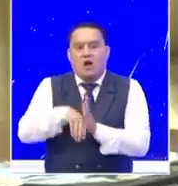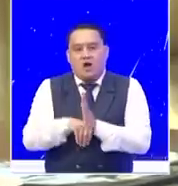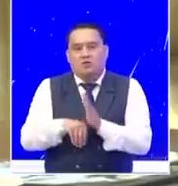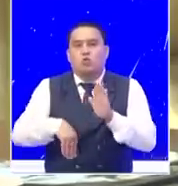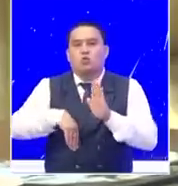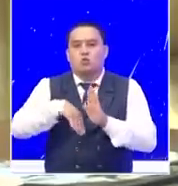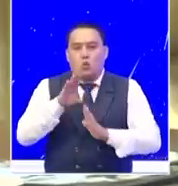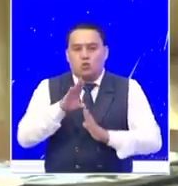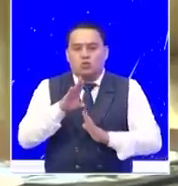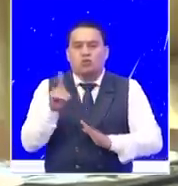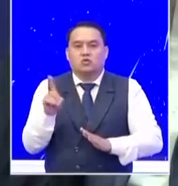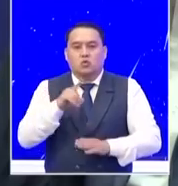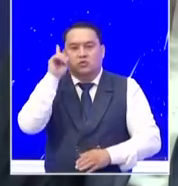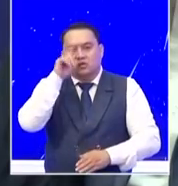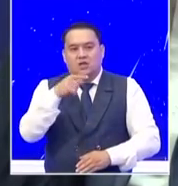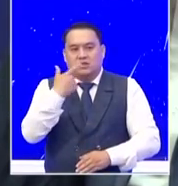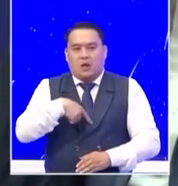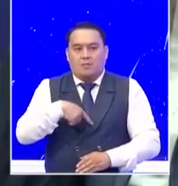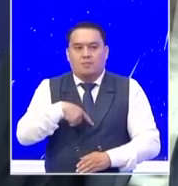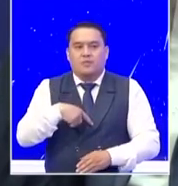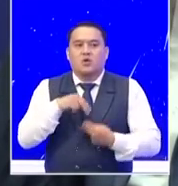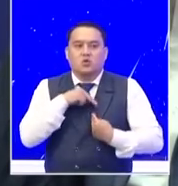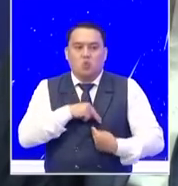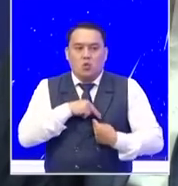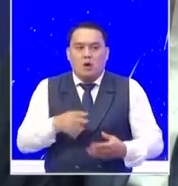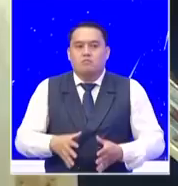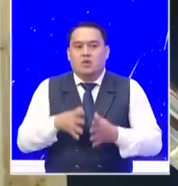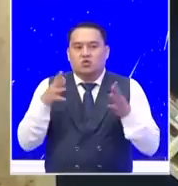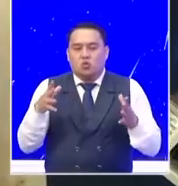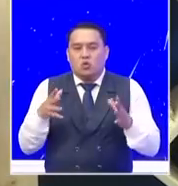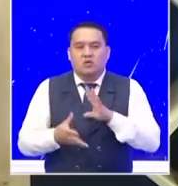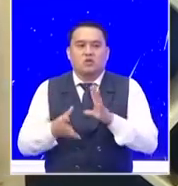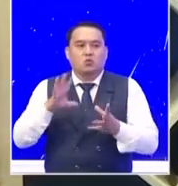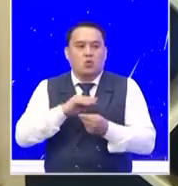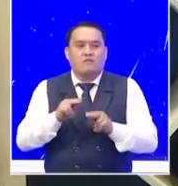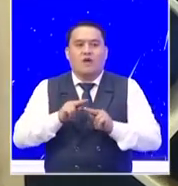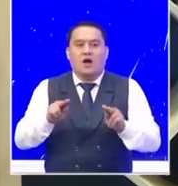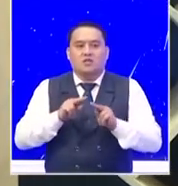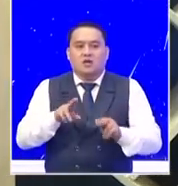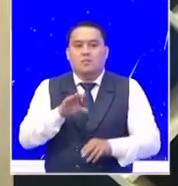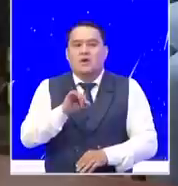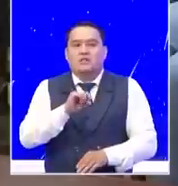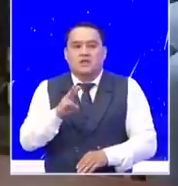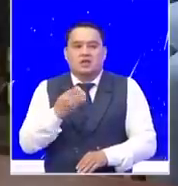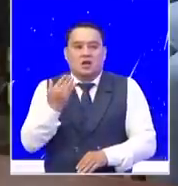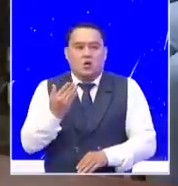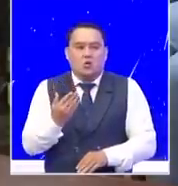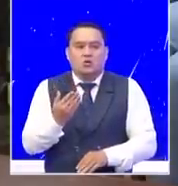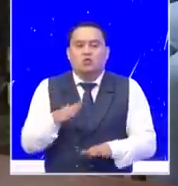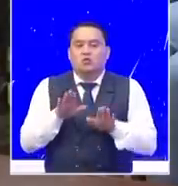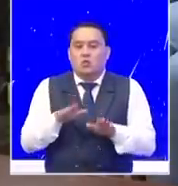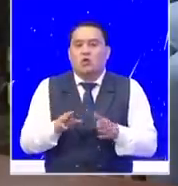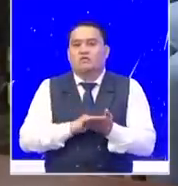самое лучшее из того, что знал сам. Его труд дал большие всходы. Сейчас воспитанники Бейсена Куранбека преуспевают не